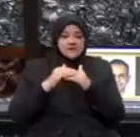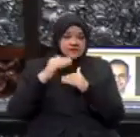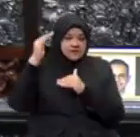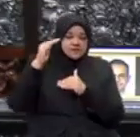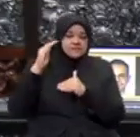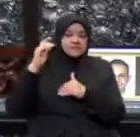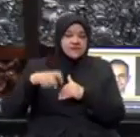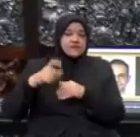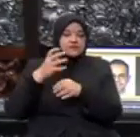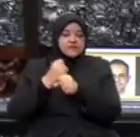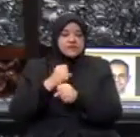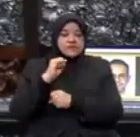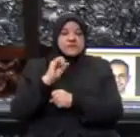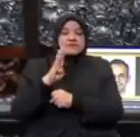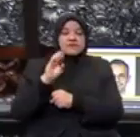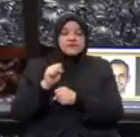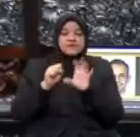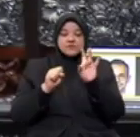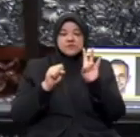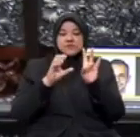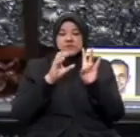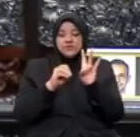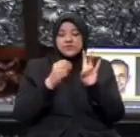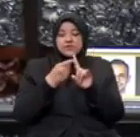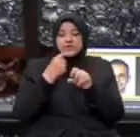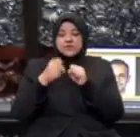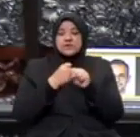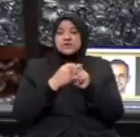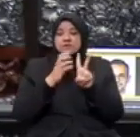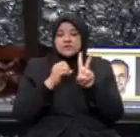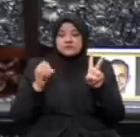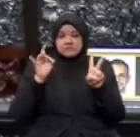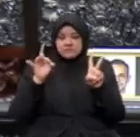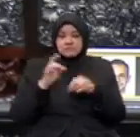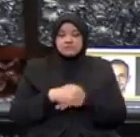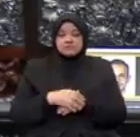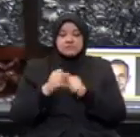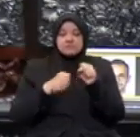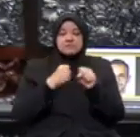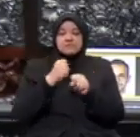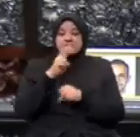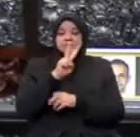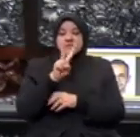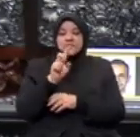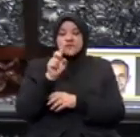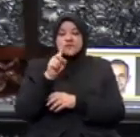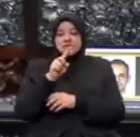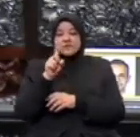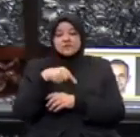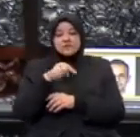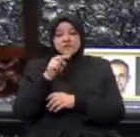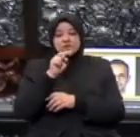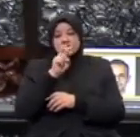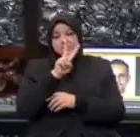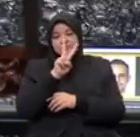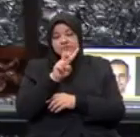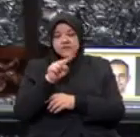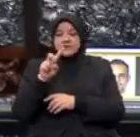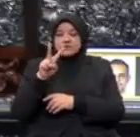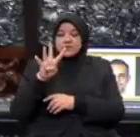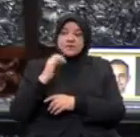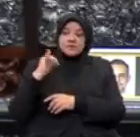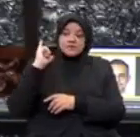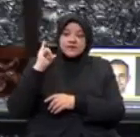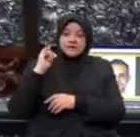atas perlu mendapat skor IBS 70 sejak tahun 2008. Pada 22, 23, 24 Oktober,